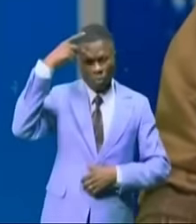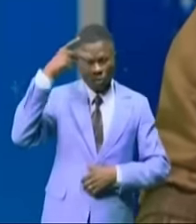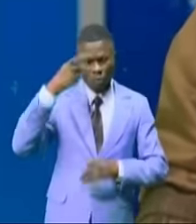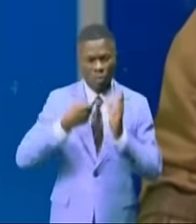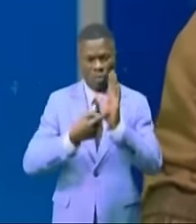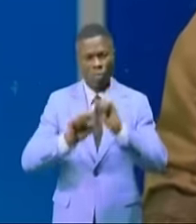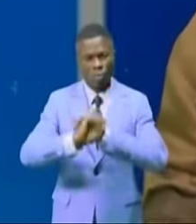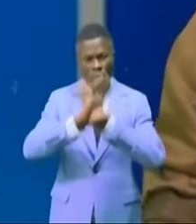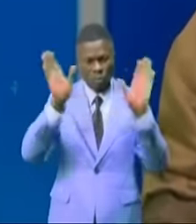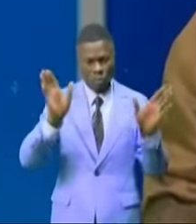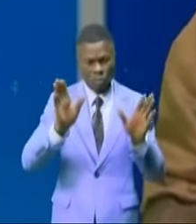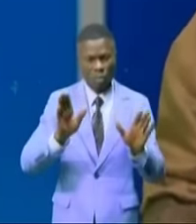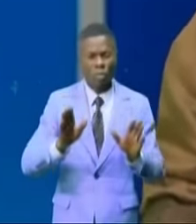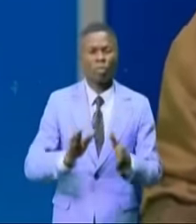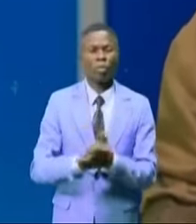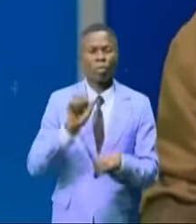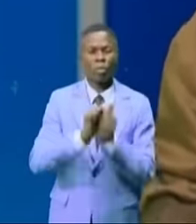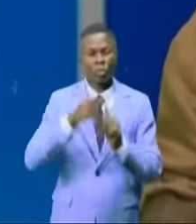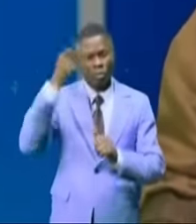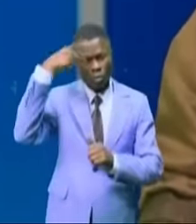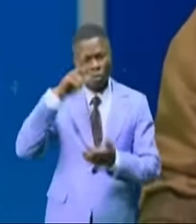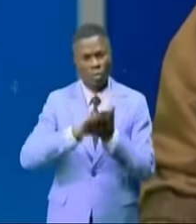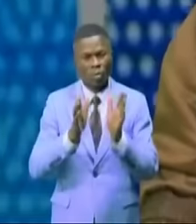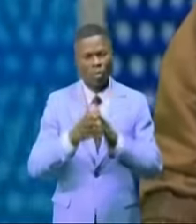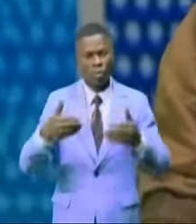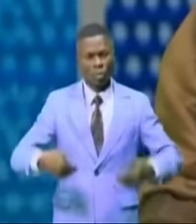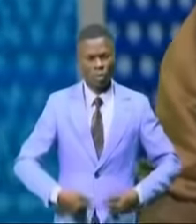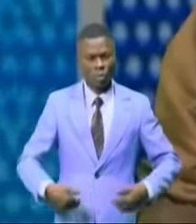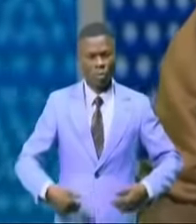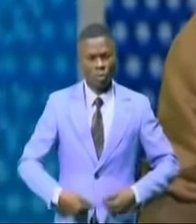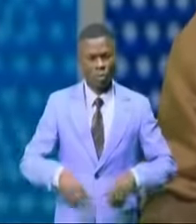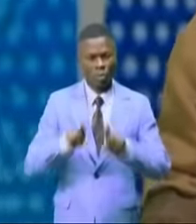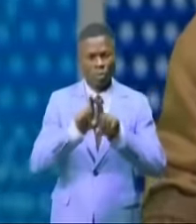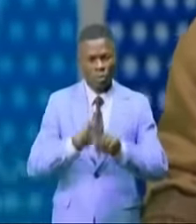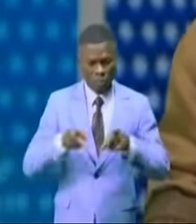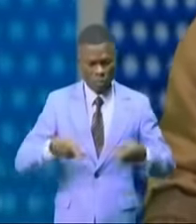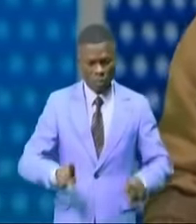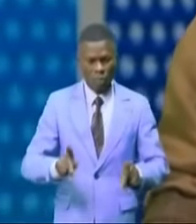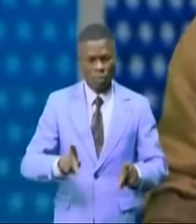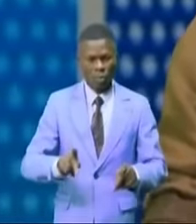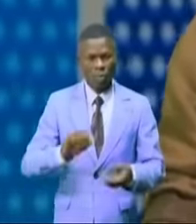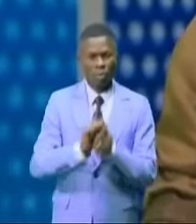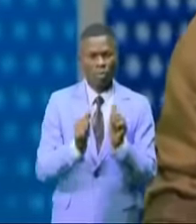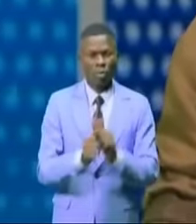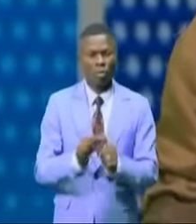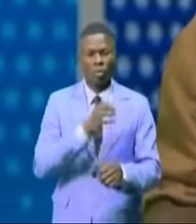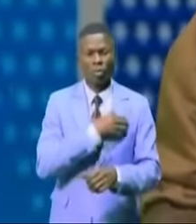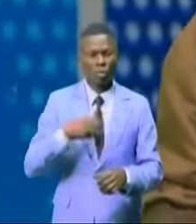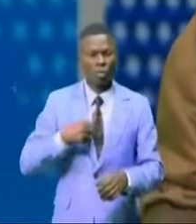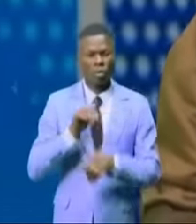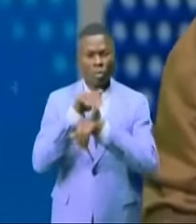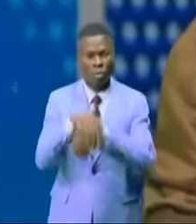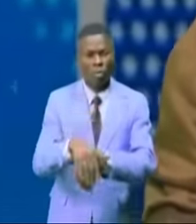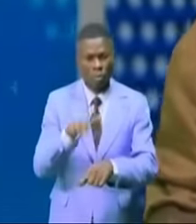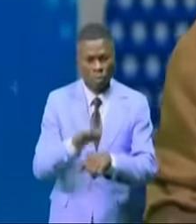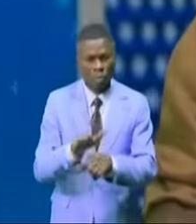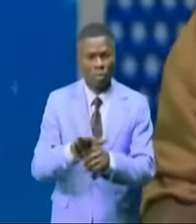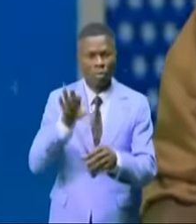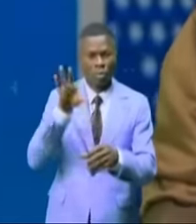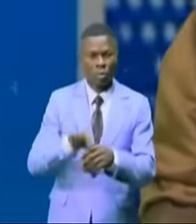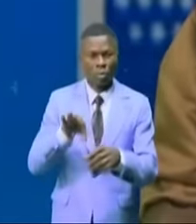le rajeunissement de l'espace politique et permettre aussi de relever le taux de participation de la femme à cette élection